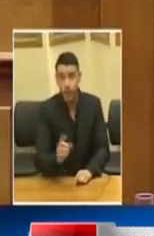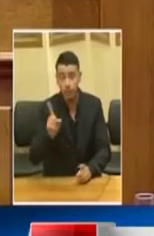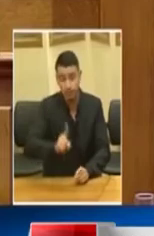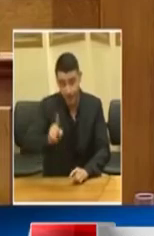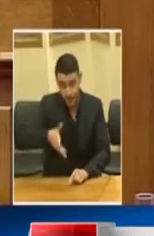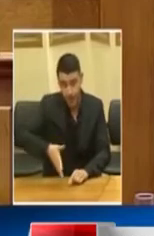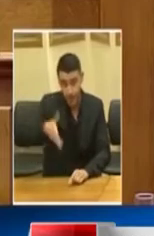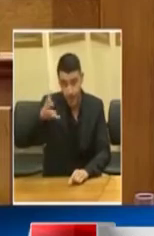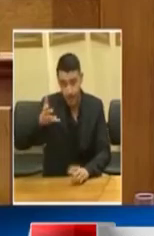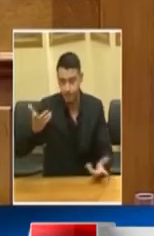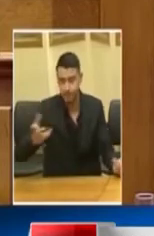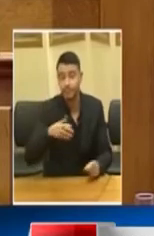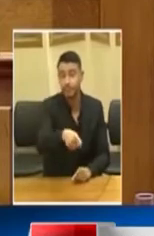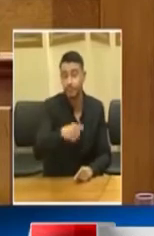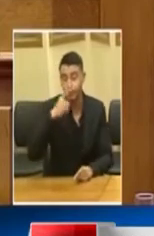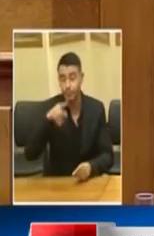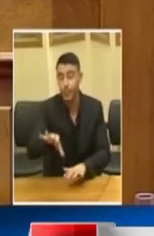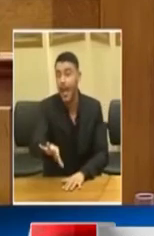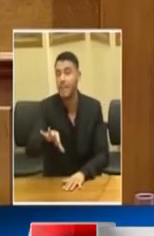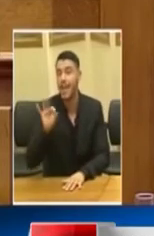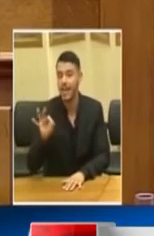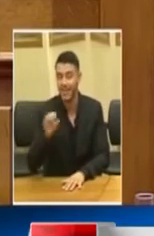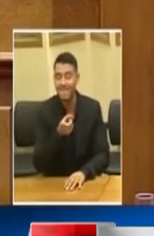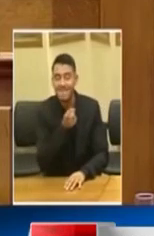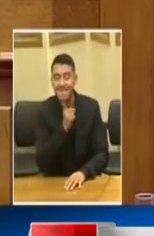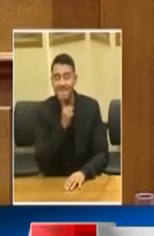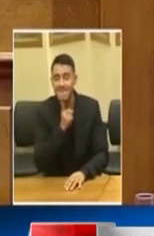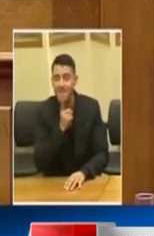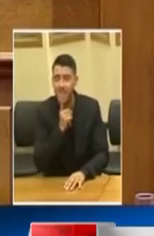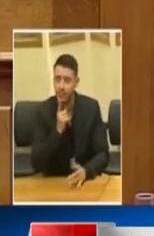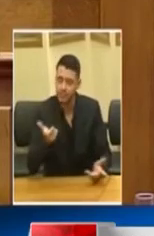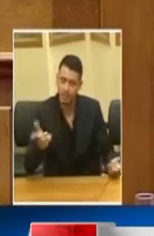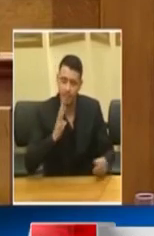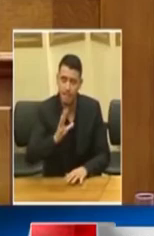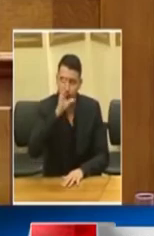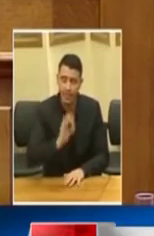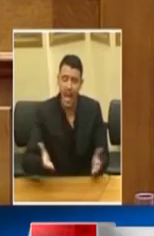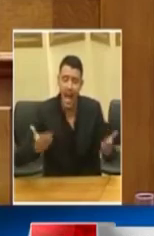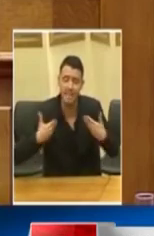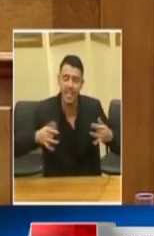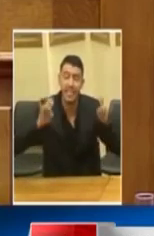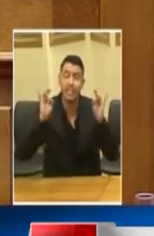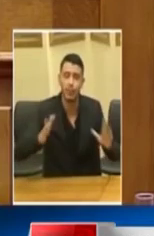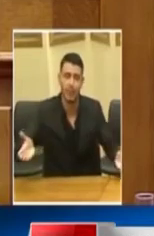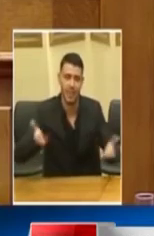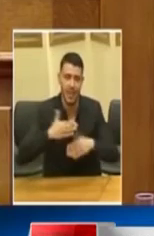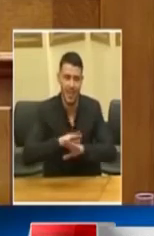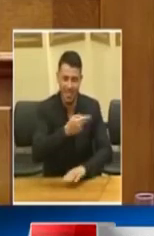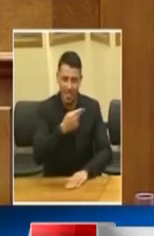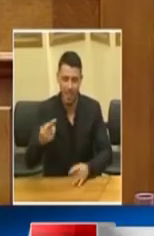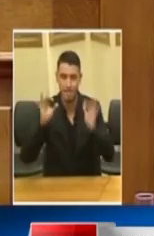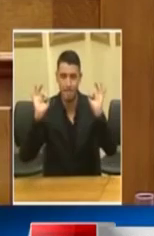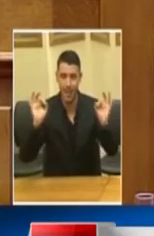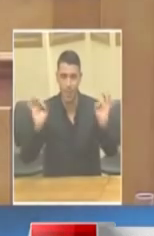διεθνούς απομόνωσης στην εποχή της δυναμικής οικονομικής ανάκαμψης και της ισχυροποίησης της διεθνούς της θέσης,